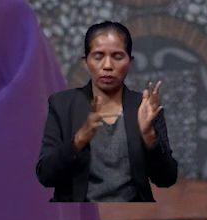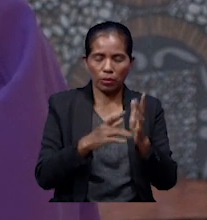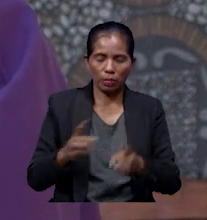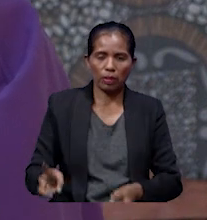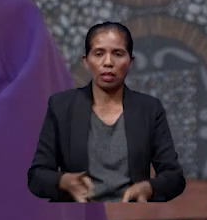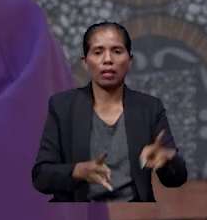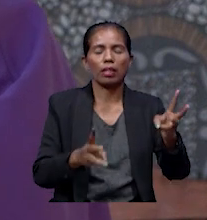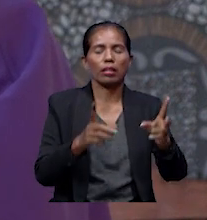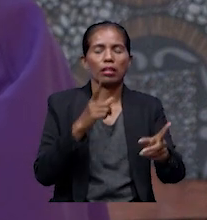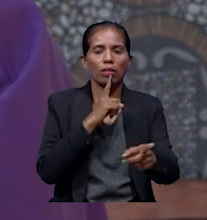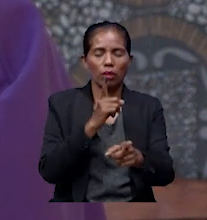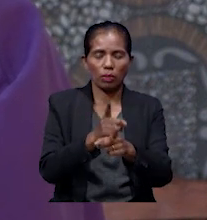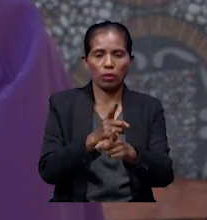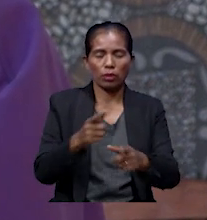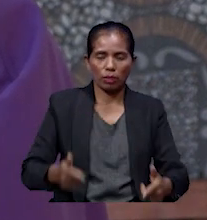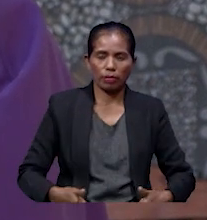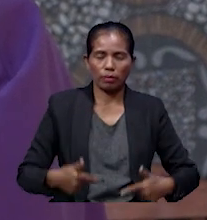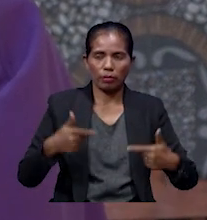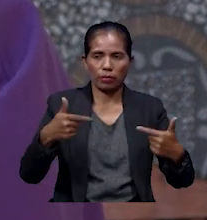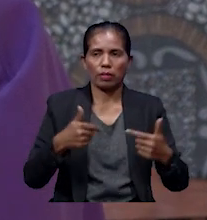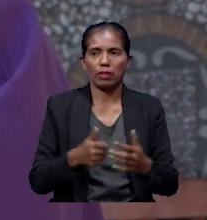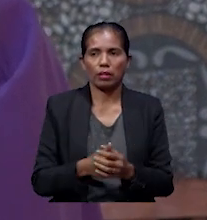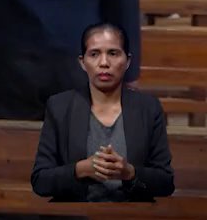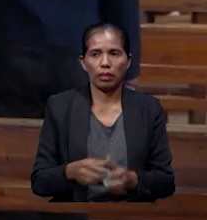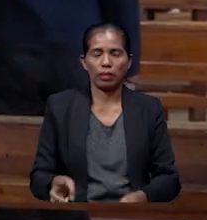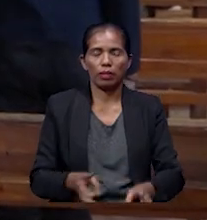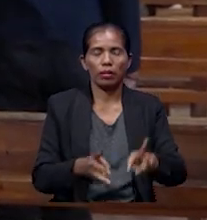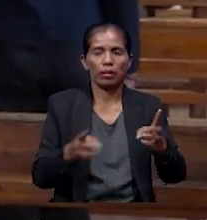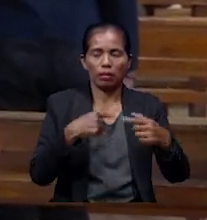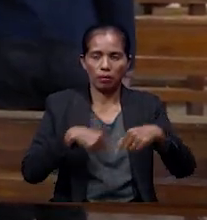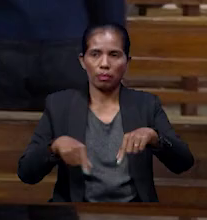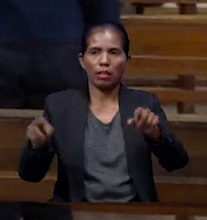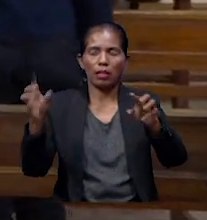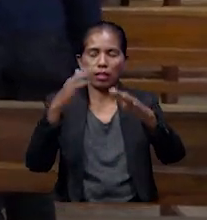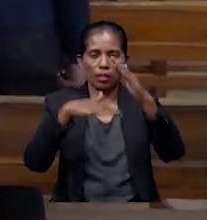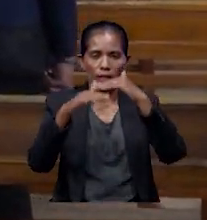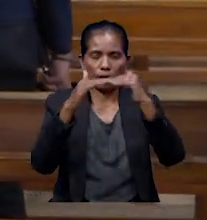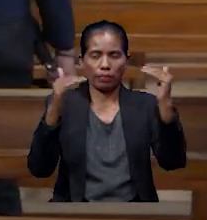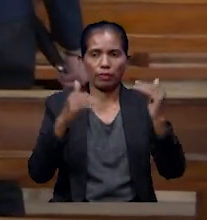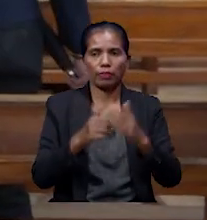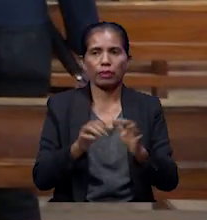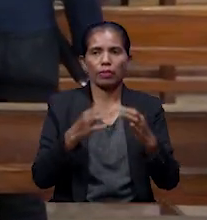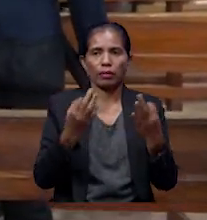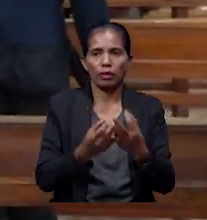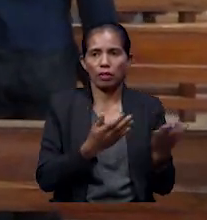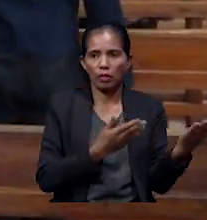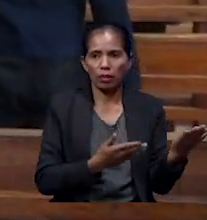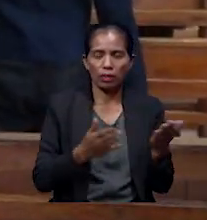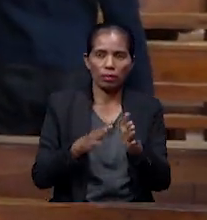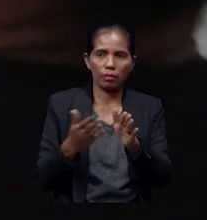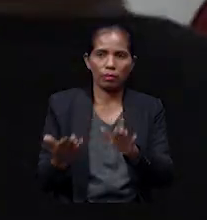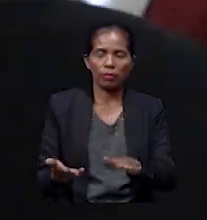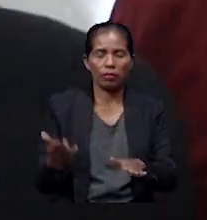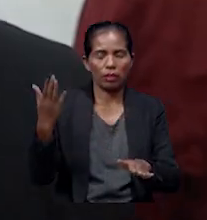mores. Fia de Cristo, até que a Dala, até valer. Ao fim missa, família Lori mata isso em saudoso nian, bahalot